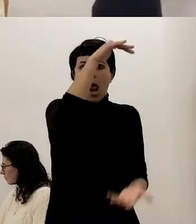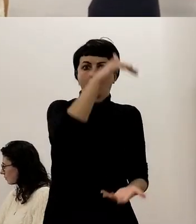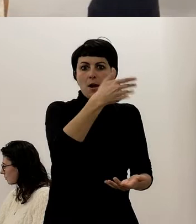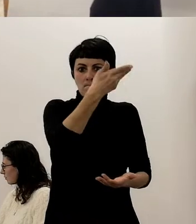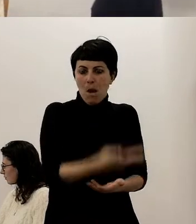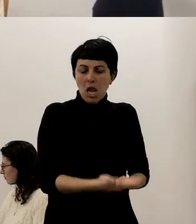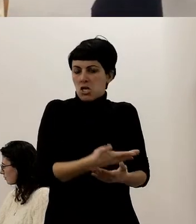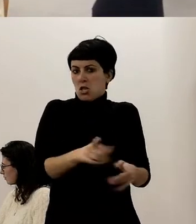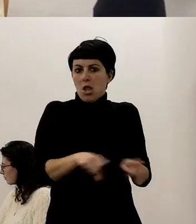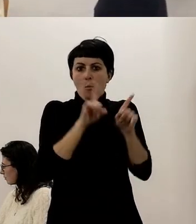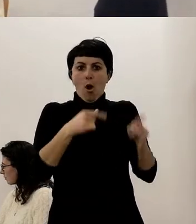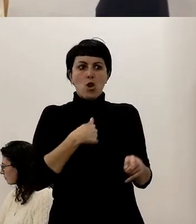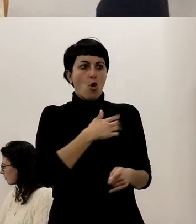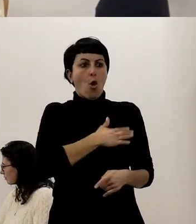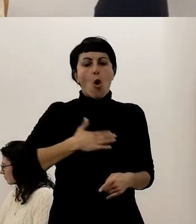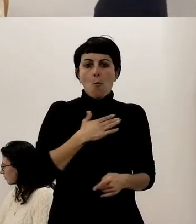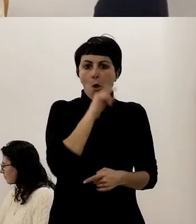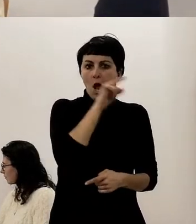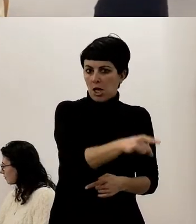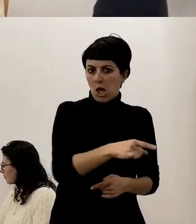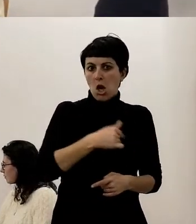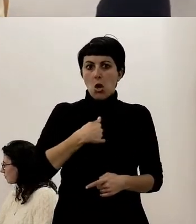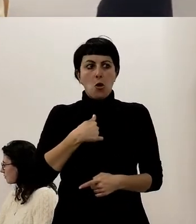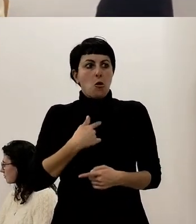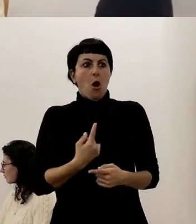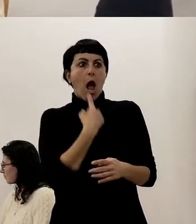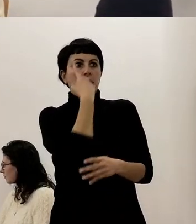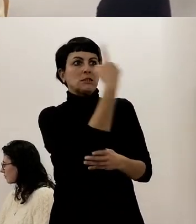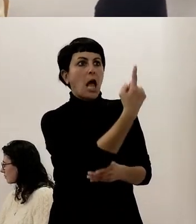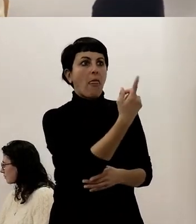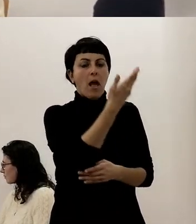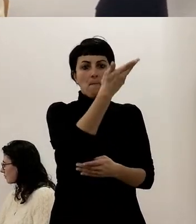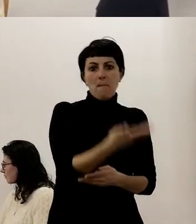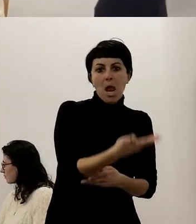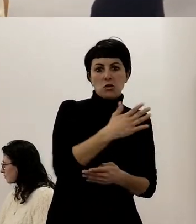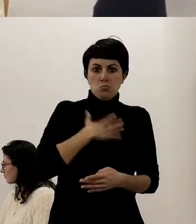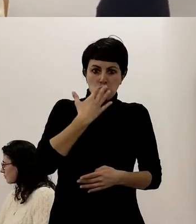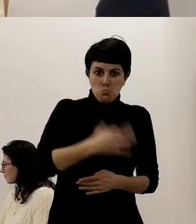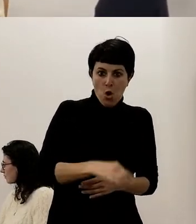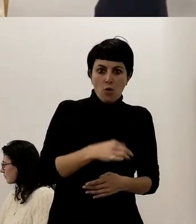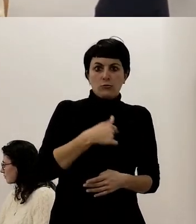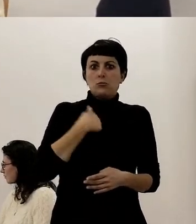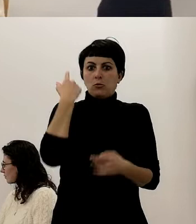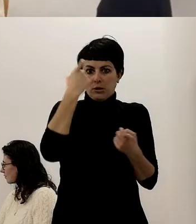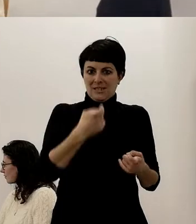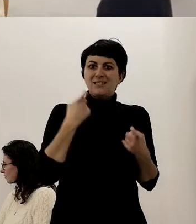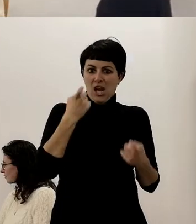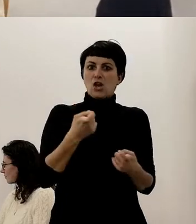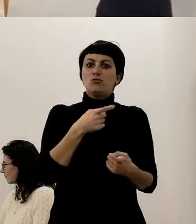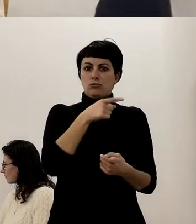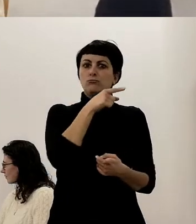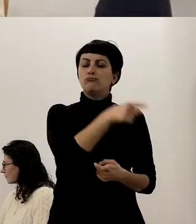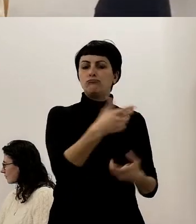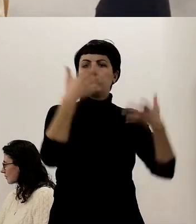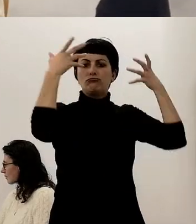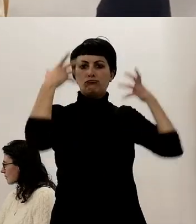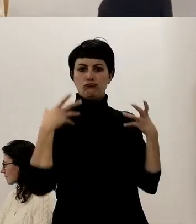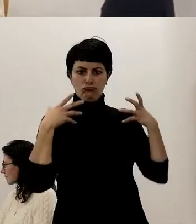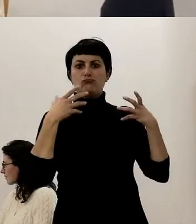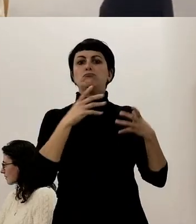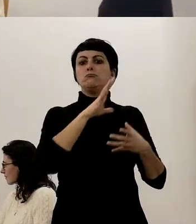ara la idea és aquesta, on estic bé, no? D'alçada, de pes, i intento anar sempre amb la guisla si puc